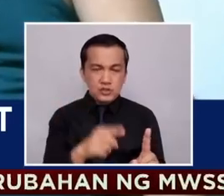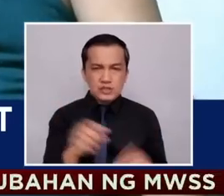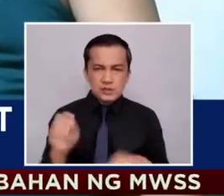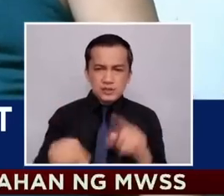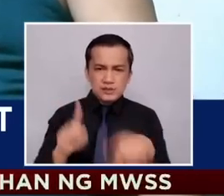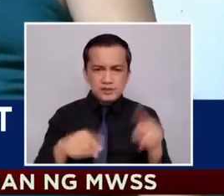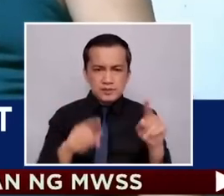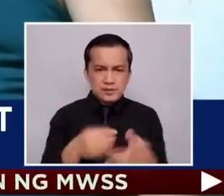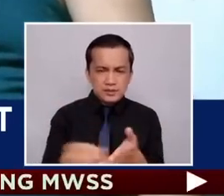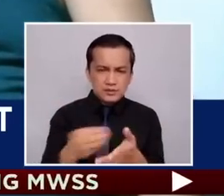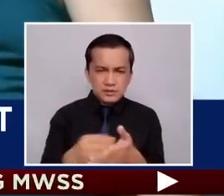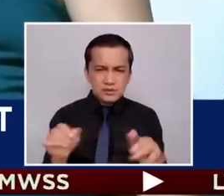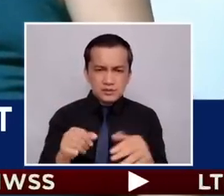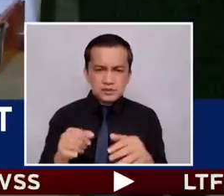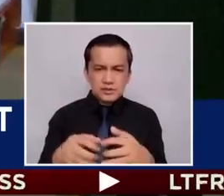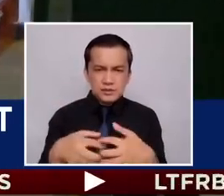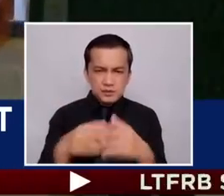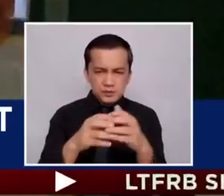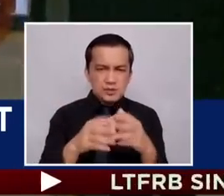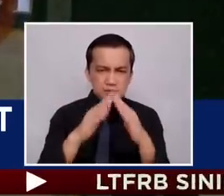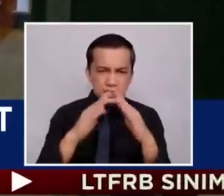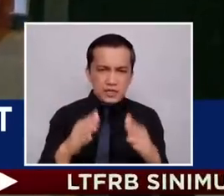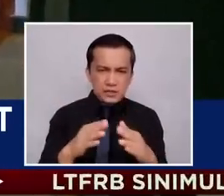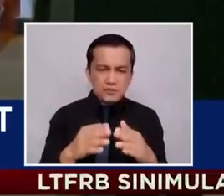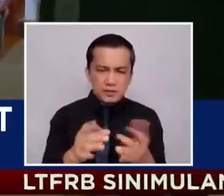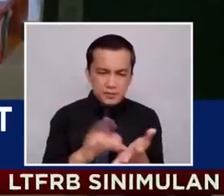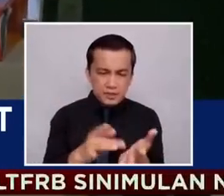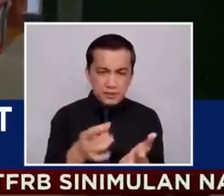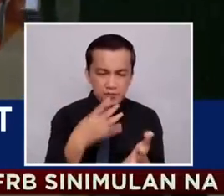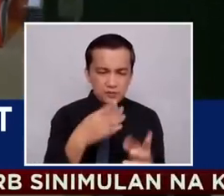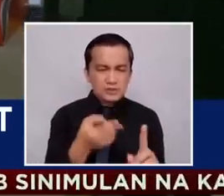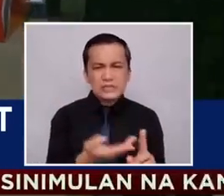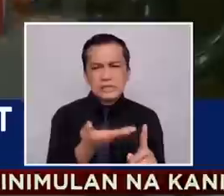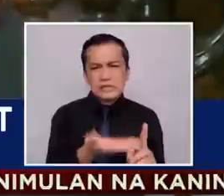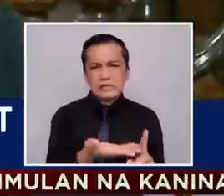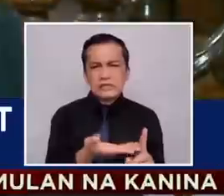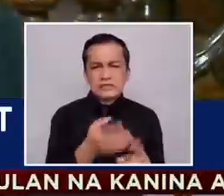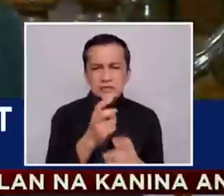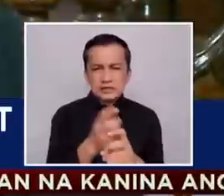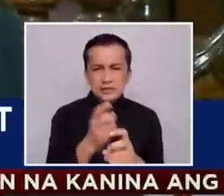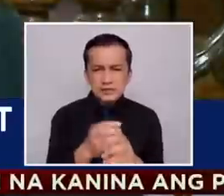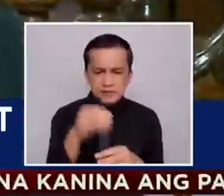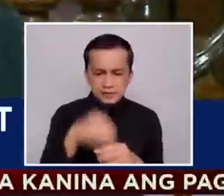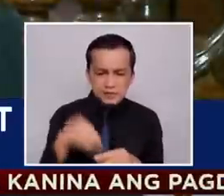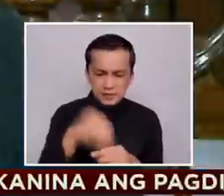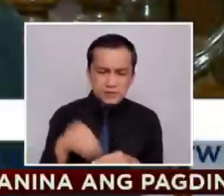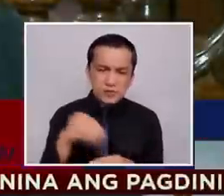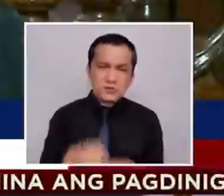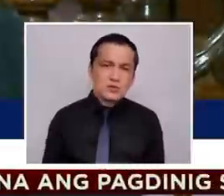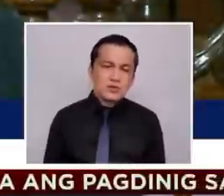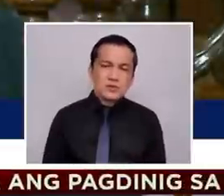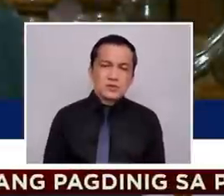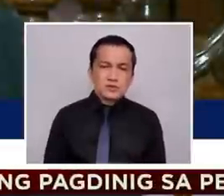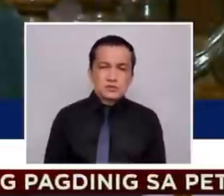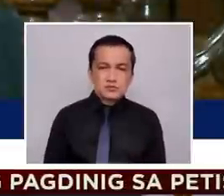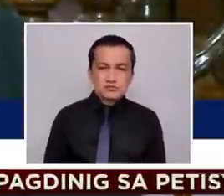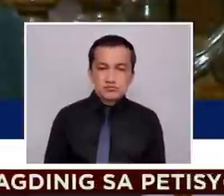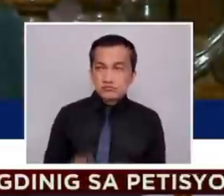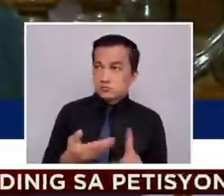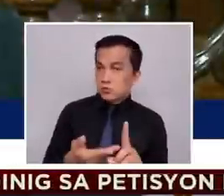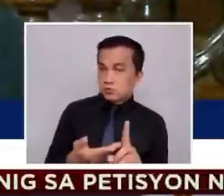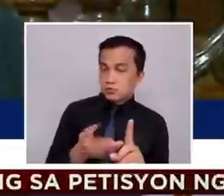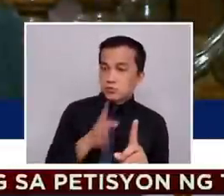ng pagpapagawa ng bahay at pagpapagamot, nahihirapan silang mag-ipon. Nagagastos din pero gusto ko may maipon